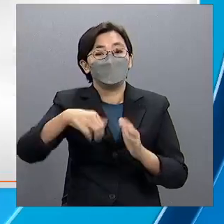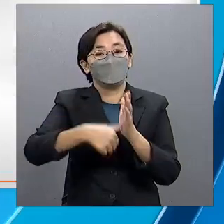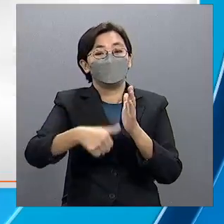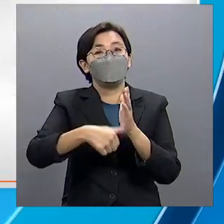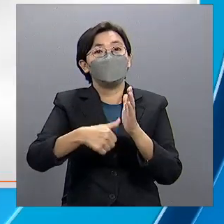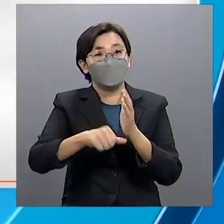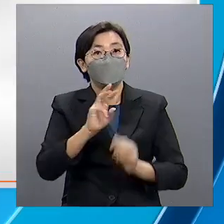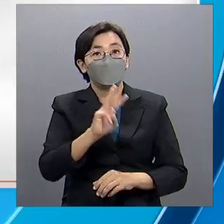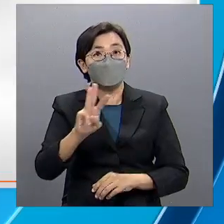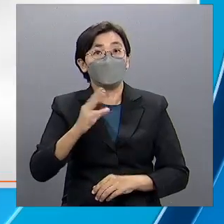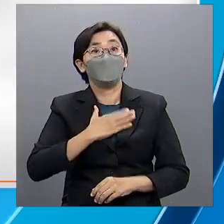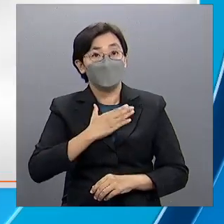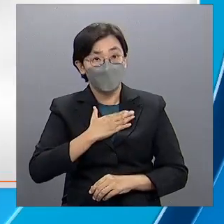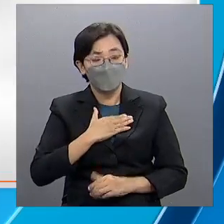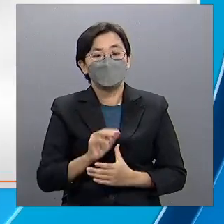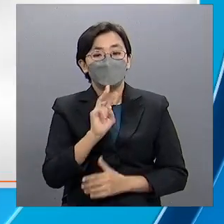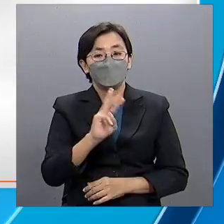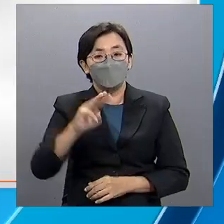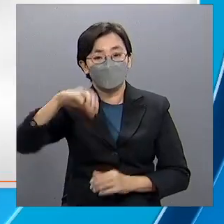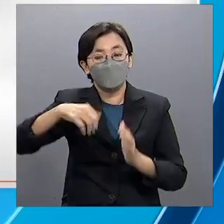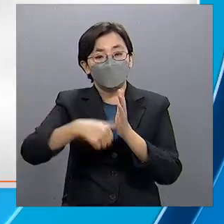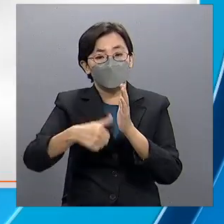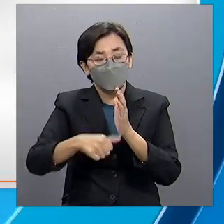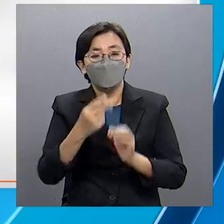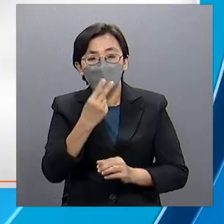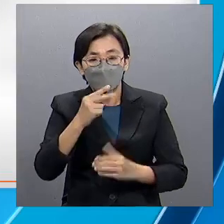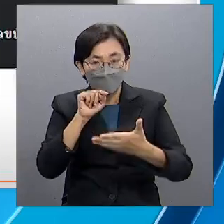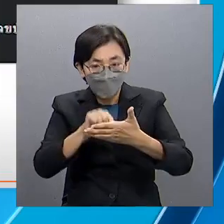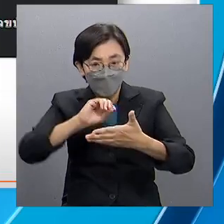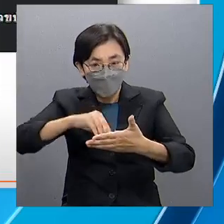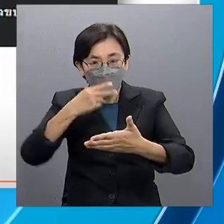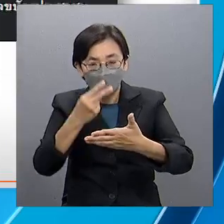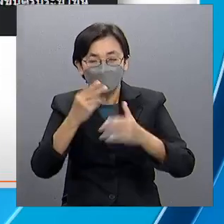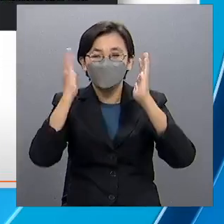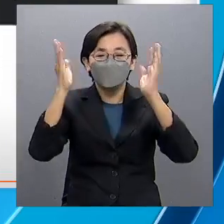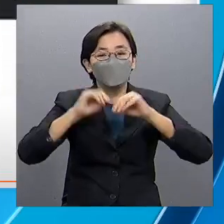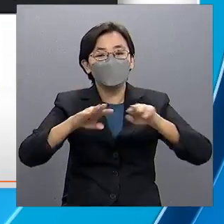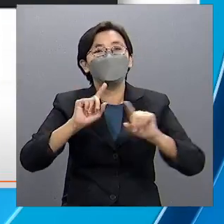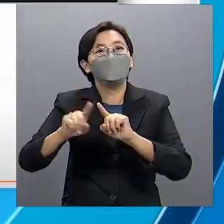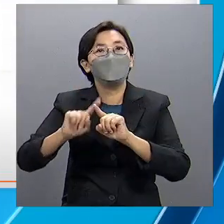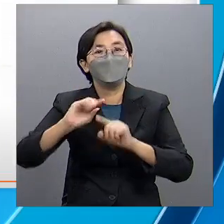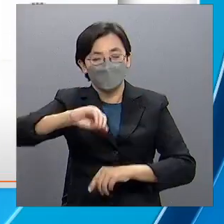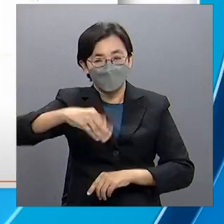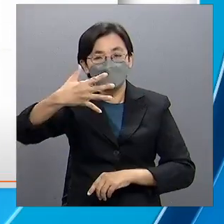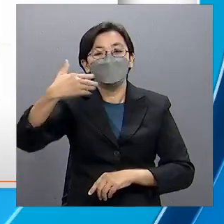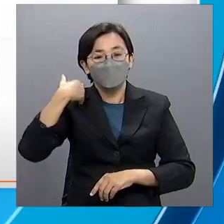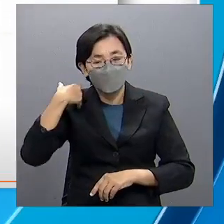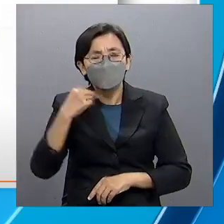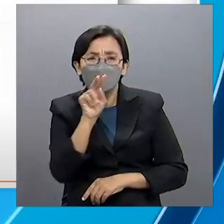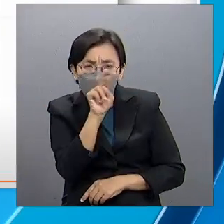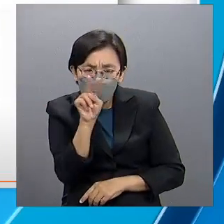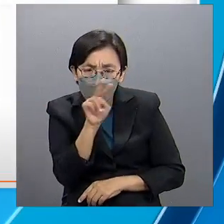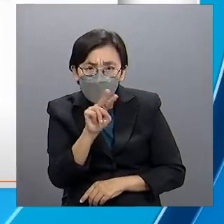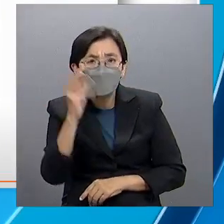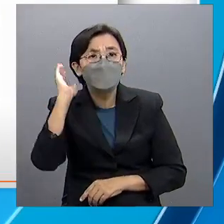www.rd.go.th เนี่ยนะคะเข้าไปดูได้เวลาเราจะมีการประชาสัมพันธ์อะไรต่างๆนะคะเข้าไปดูว่าเรามีมาตรการ